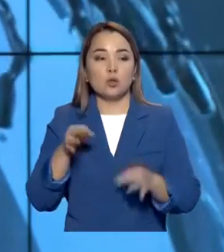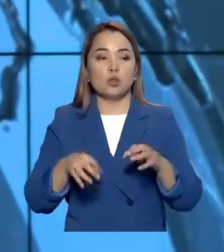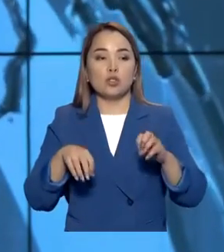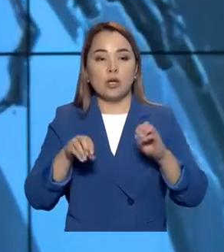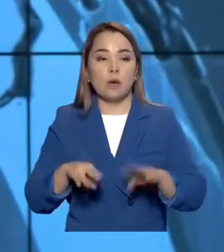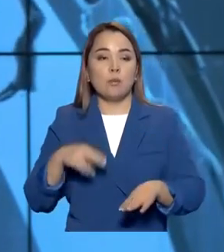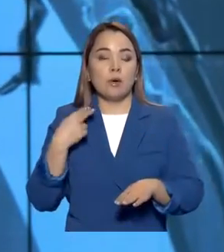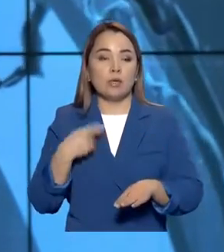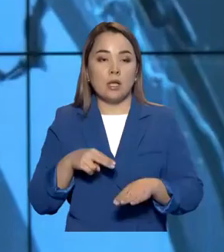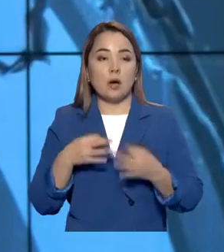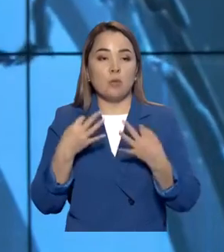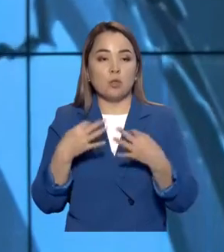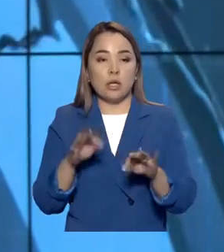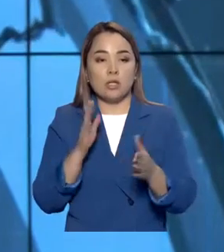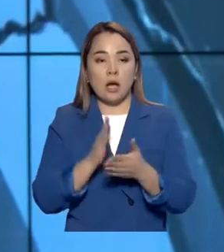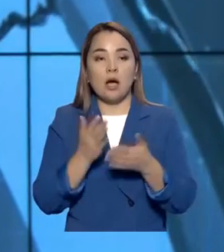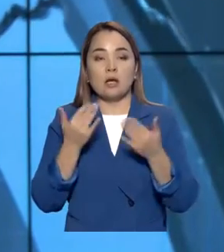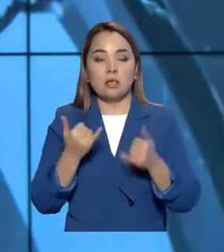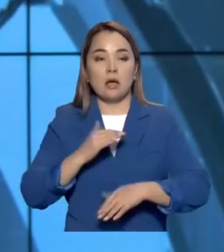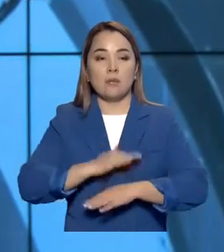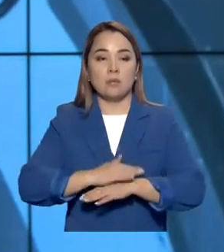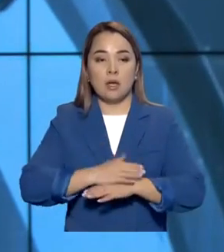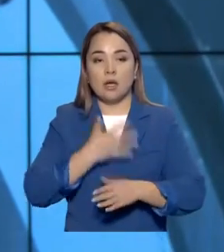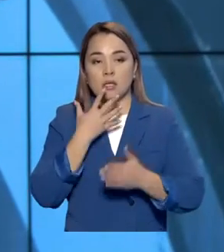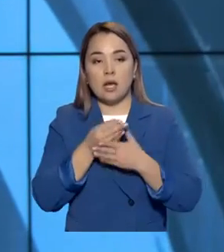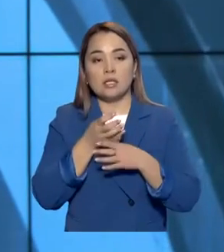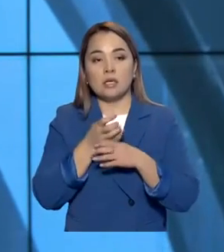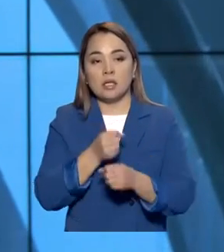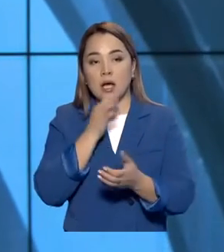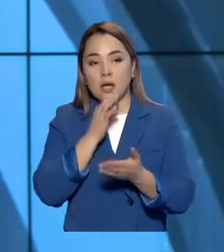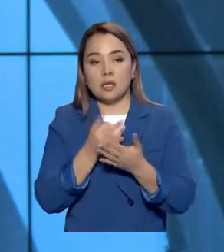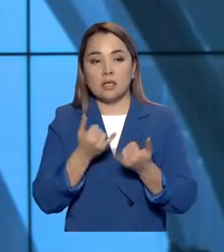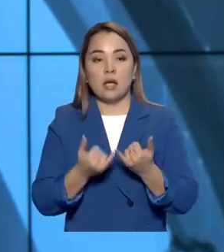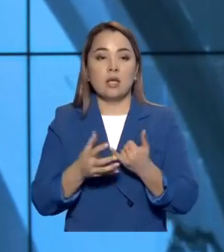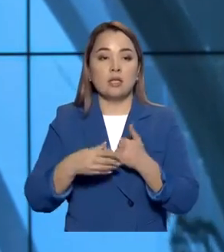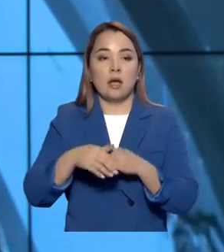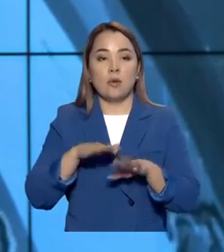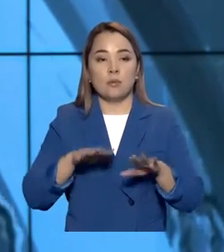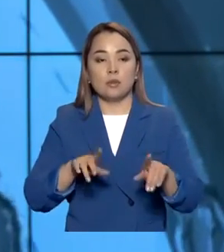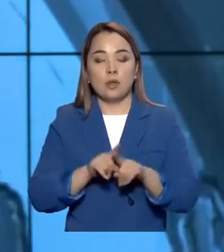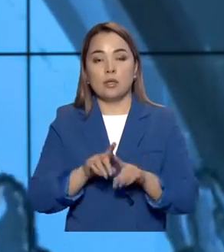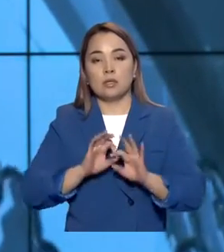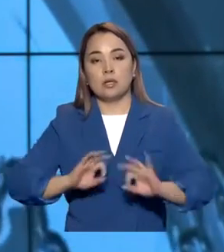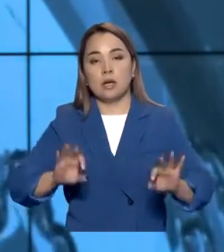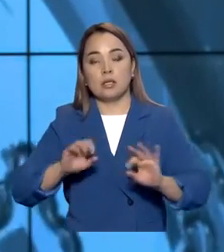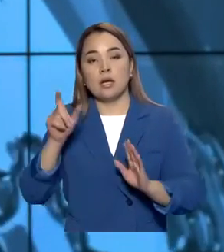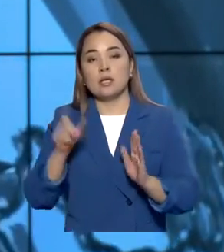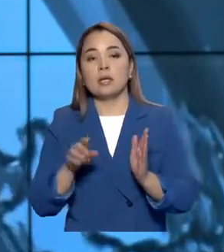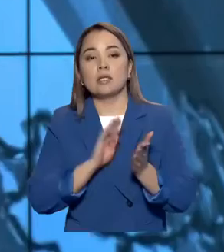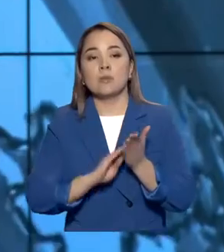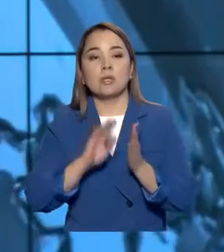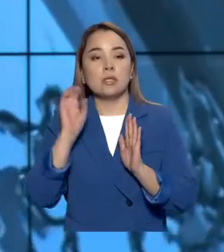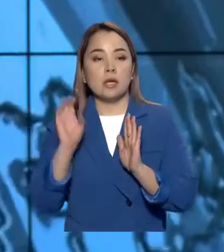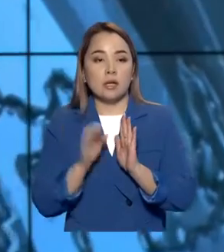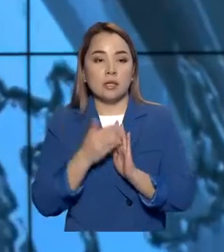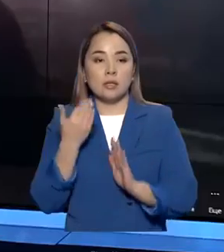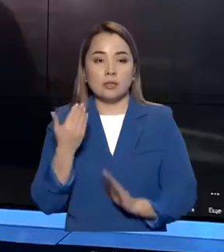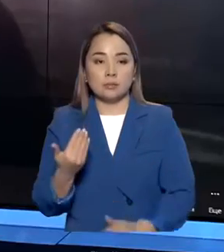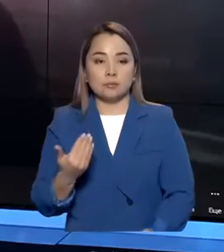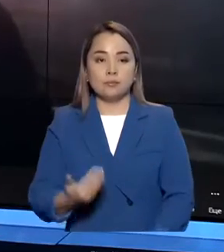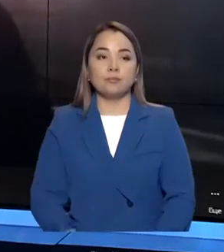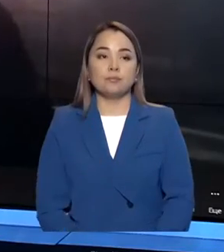қамаудан босатылды. Әкімшілік тәртіптік шаралардың көбі қысқарып кетті. Дәл қазір өңірдегі тілшіміз Әділбек Серікұлы бізбен тікелей байланысқа қосылып